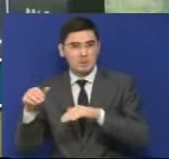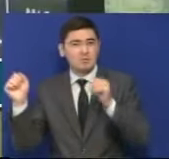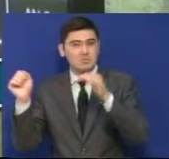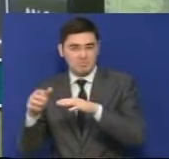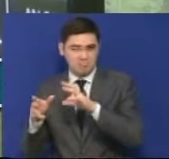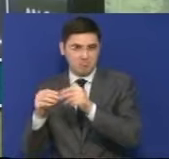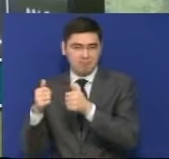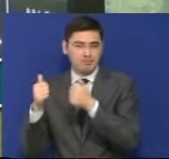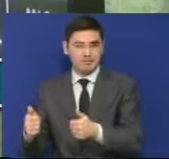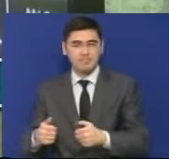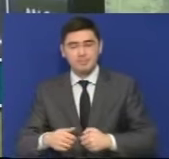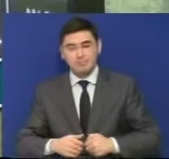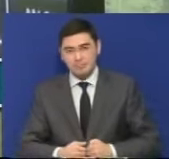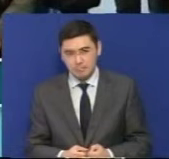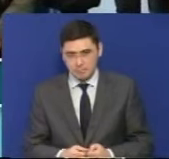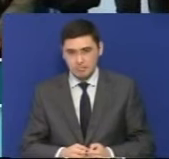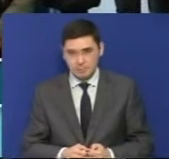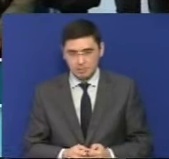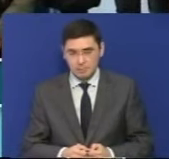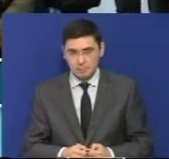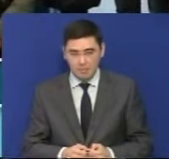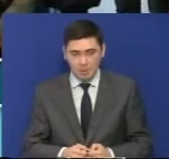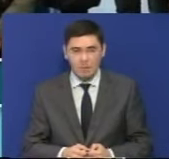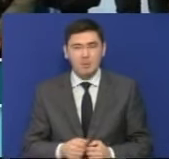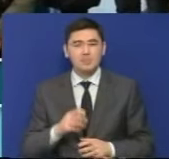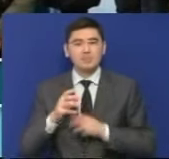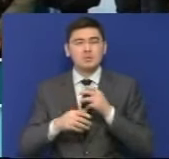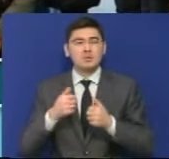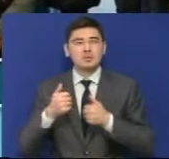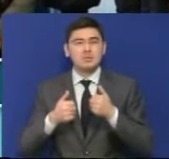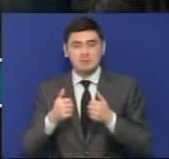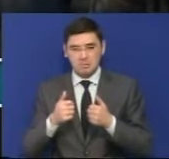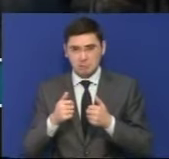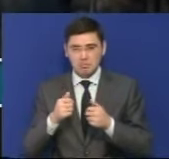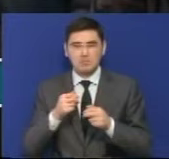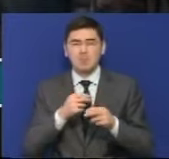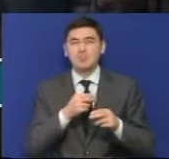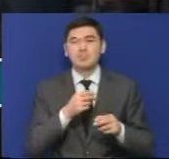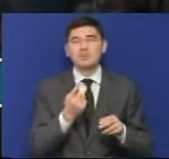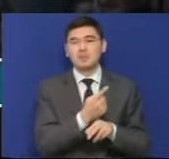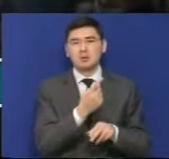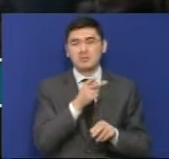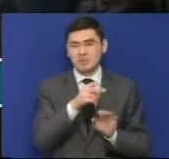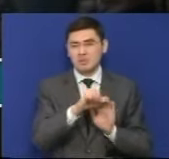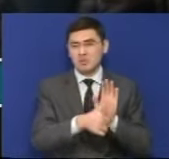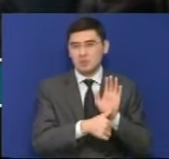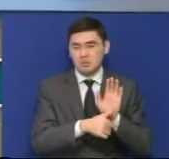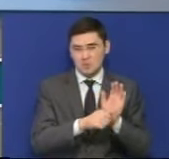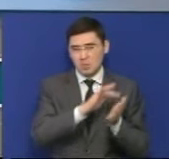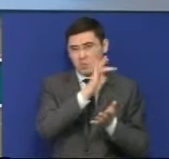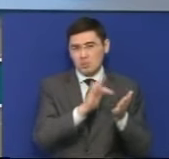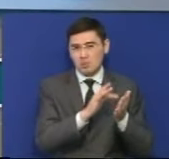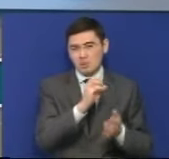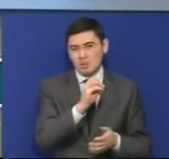здорово. Напомним, что свой первый чемпионский титул, неоднократный призер международных соревнований Булат Кабыжанов, завоевал в 2016 году в Ереване.